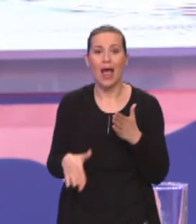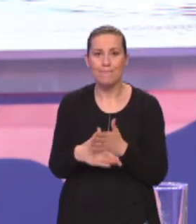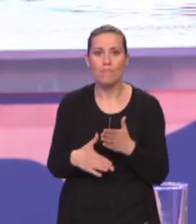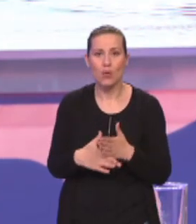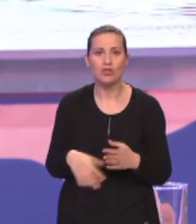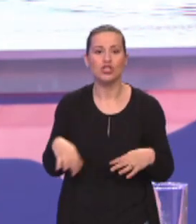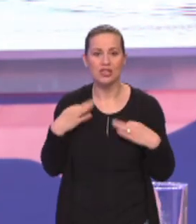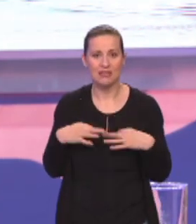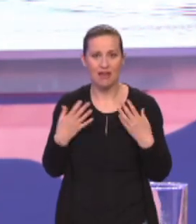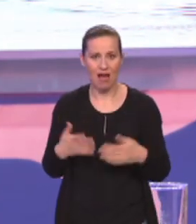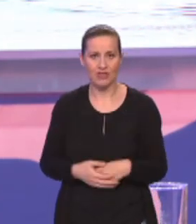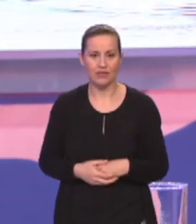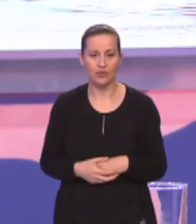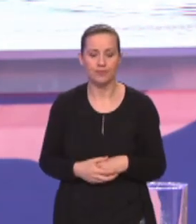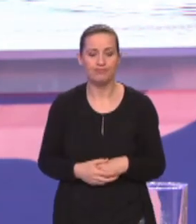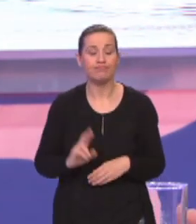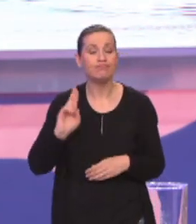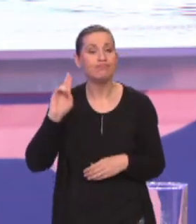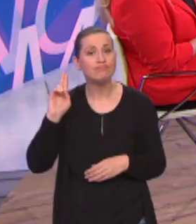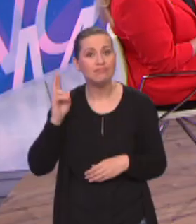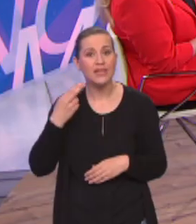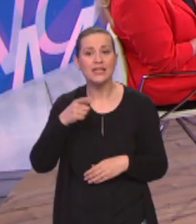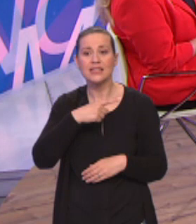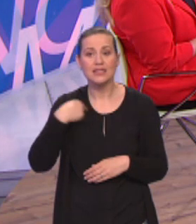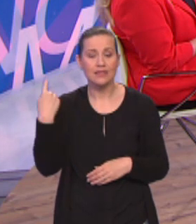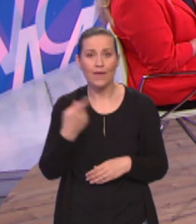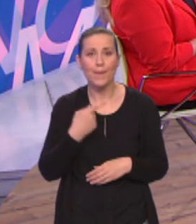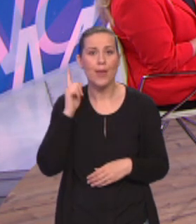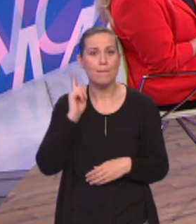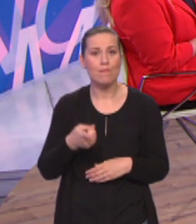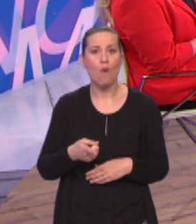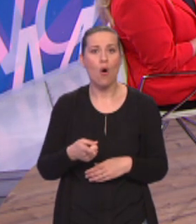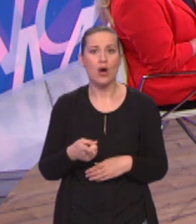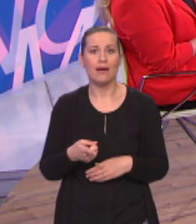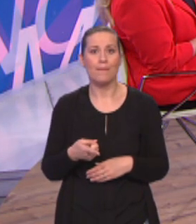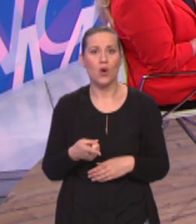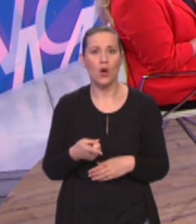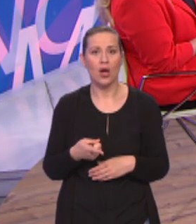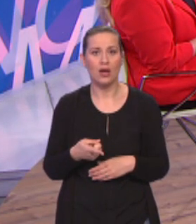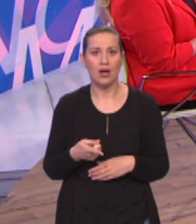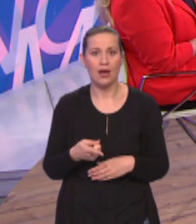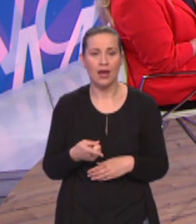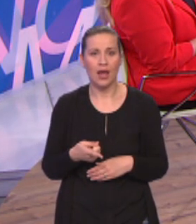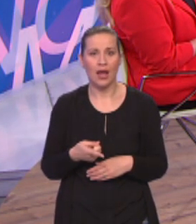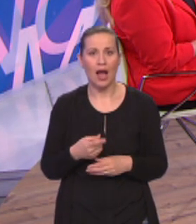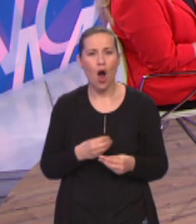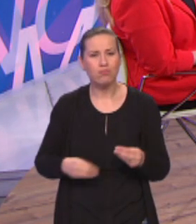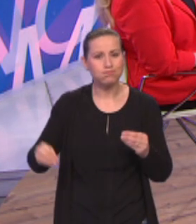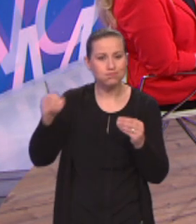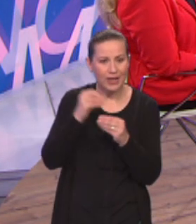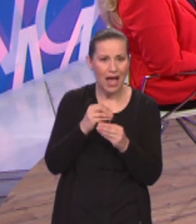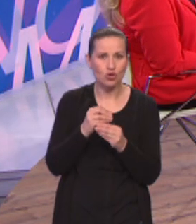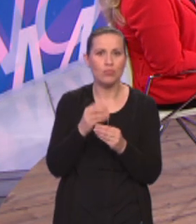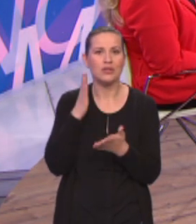svakom smislu. Dakle, svi mi moramo, kao što smo im počeli, dakle, moramo biti nadopuna, moramo biti